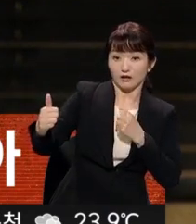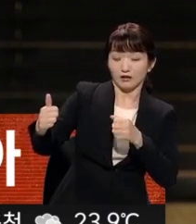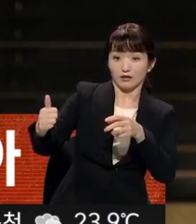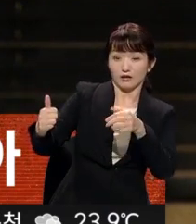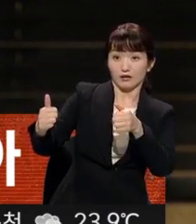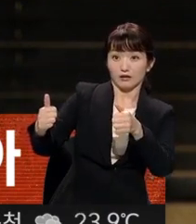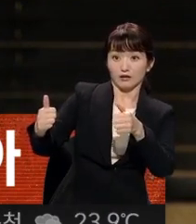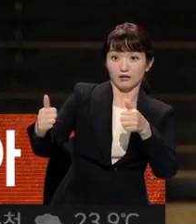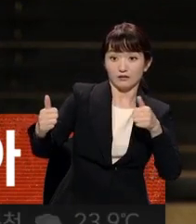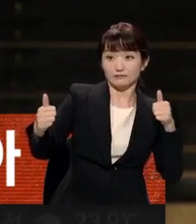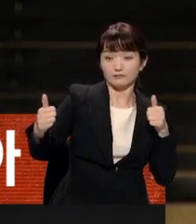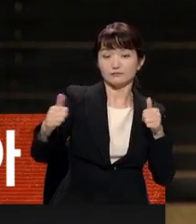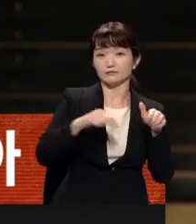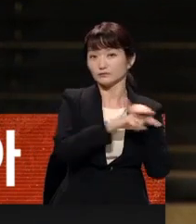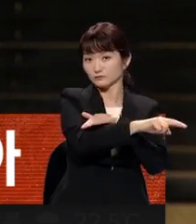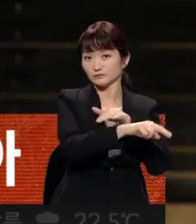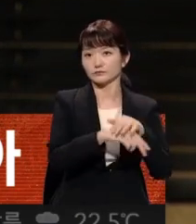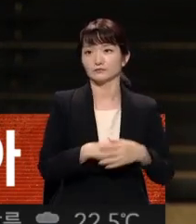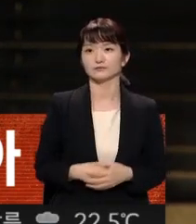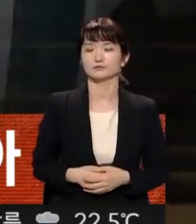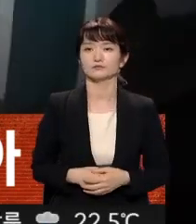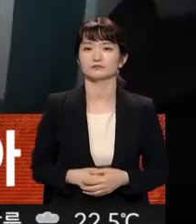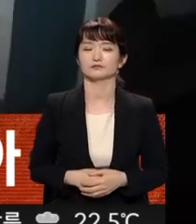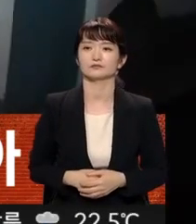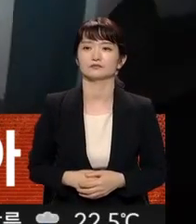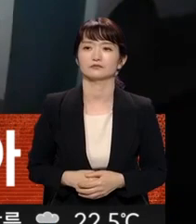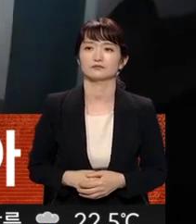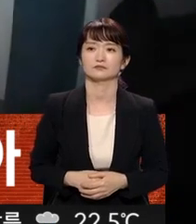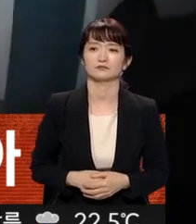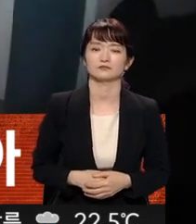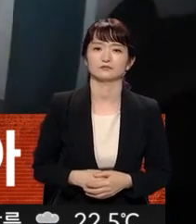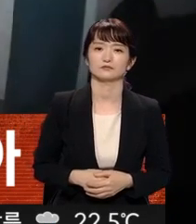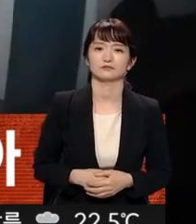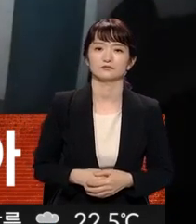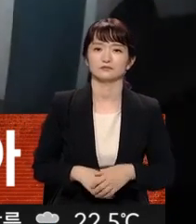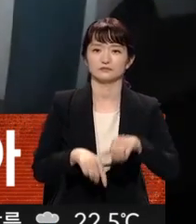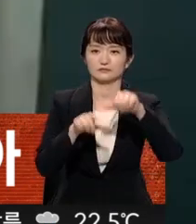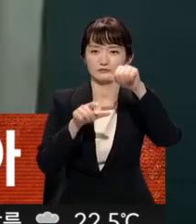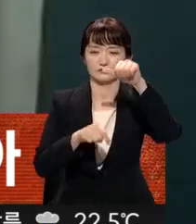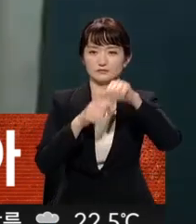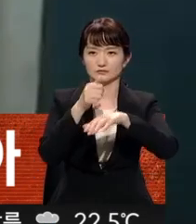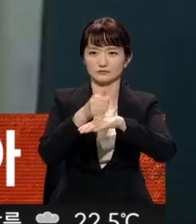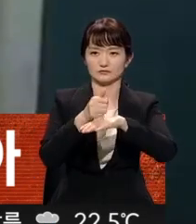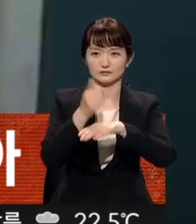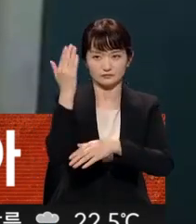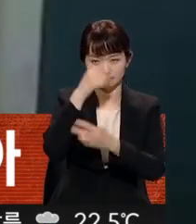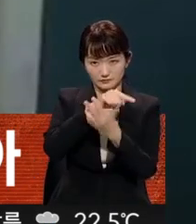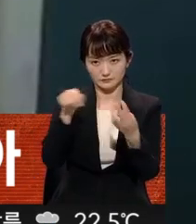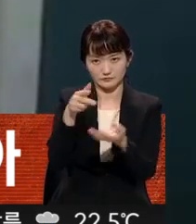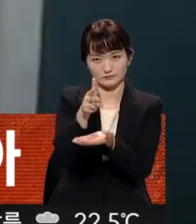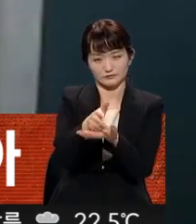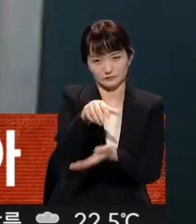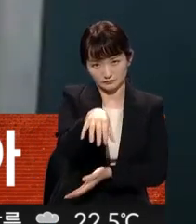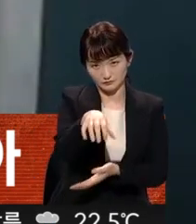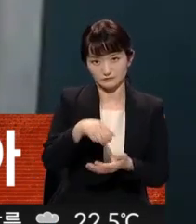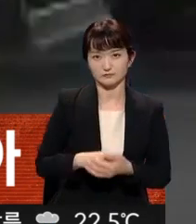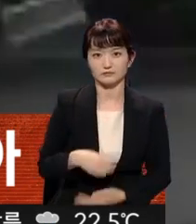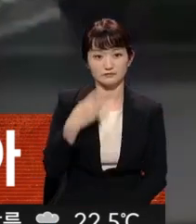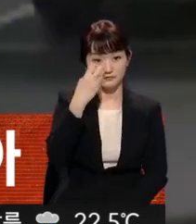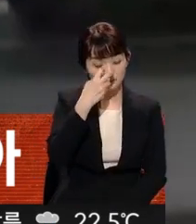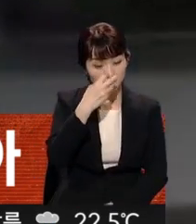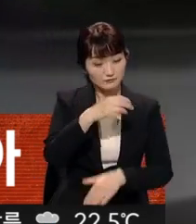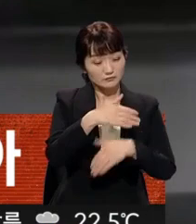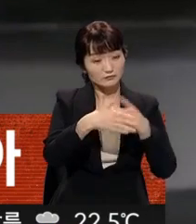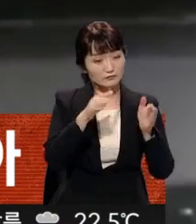도망갈 것 같은데 일단 지난달 말에 이제 충북 청주시안 아파트 주차장에서 있었던 일이라고 합니다 일단은 관리실에 문의를